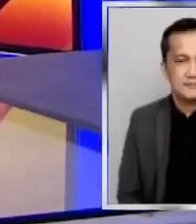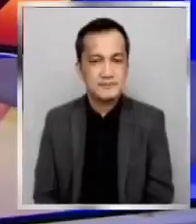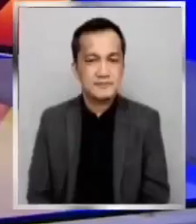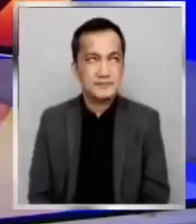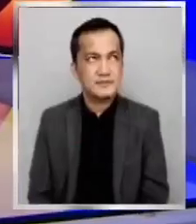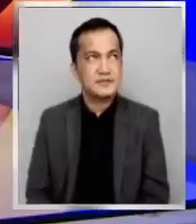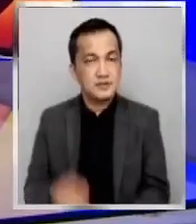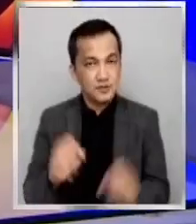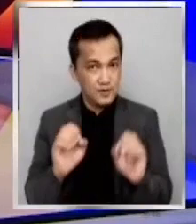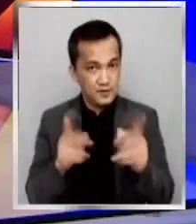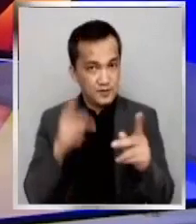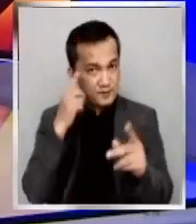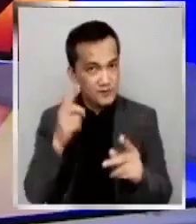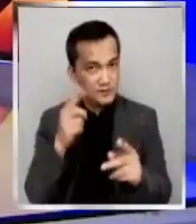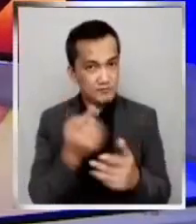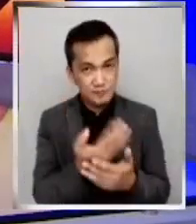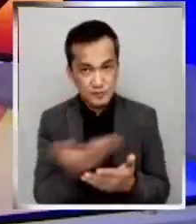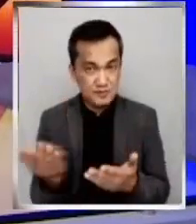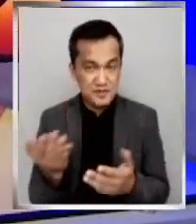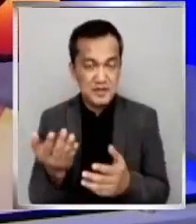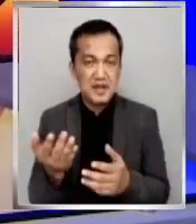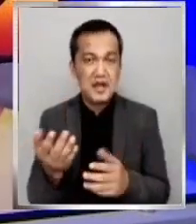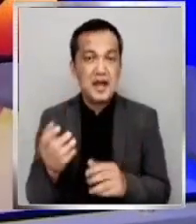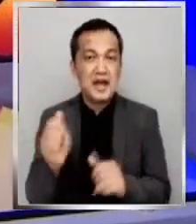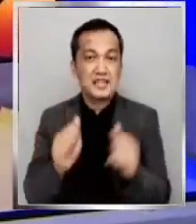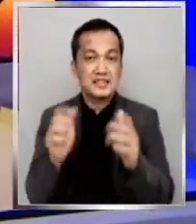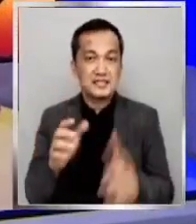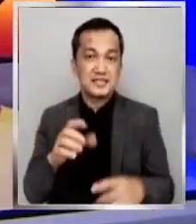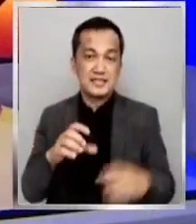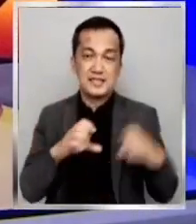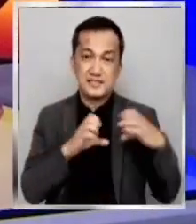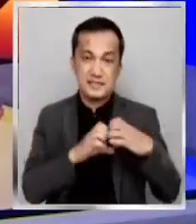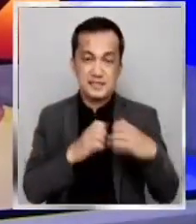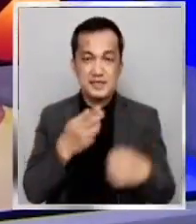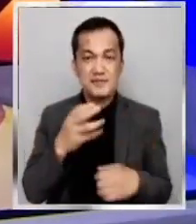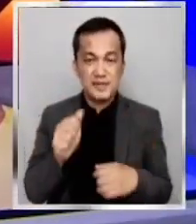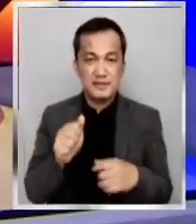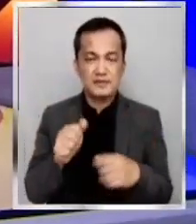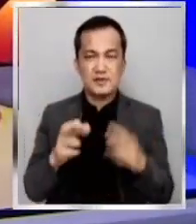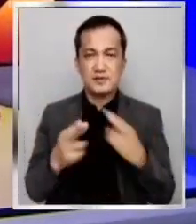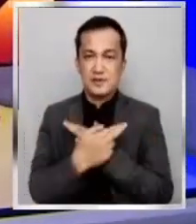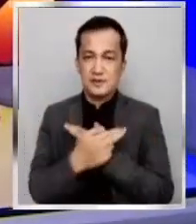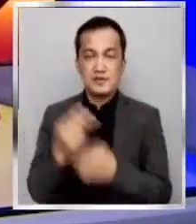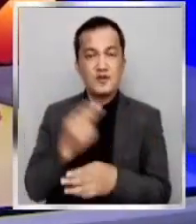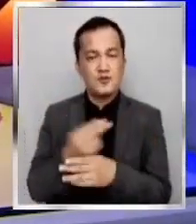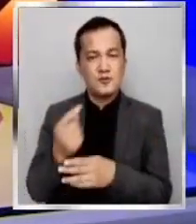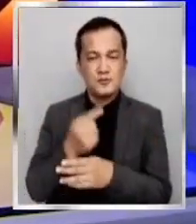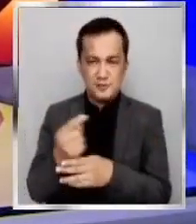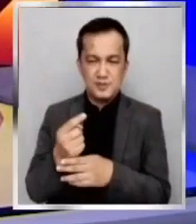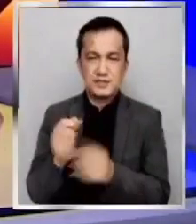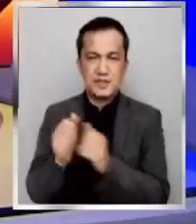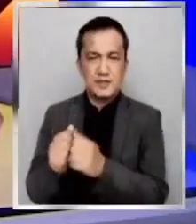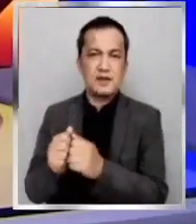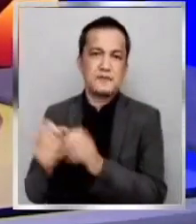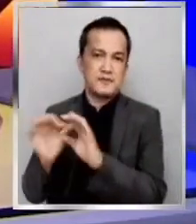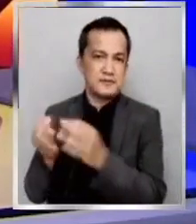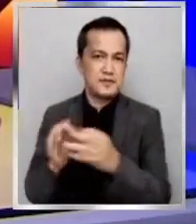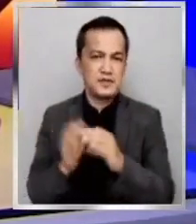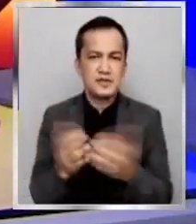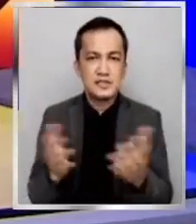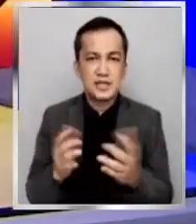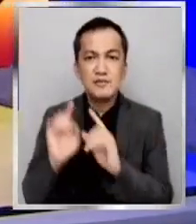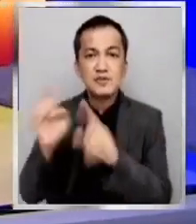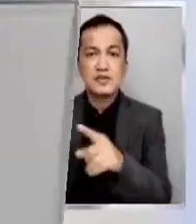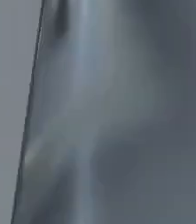Opportunity para sa ilang Kapuso Stars ang Holy Week break para makapag-relax kasama ang kanilang mga mahal sa buhay. Kung saan sila nagpunta, alamin sa aking